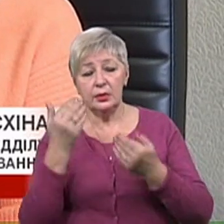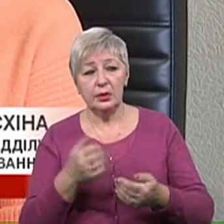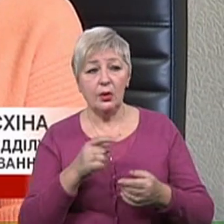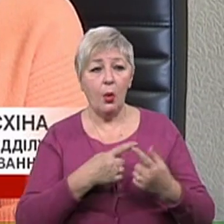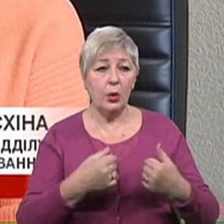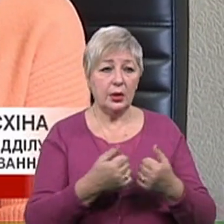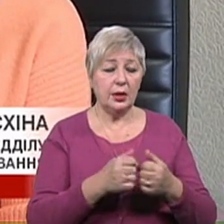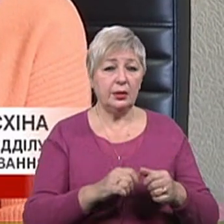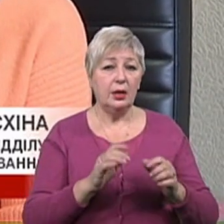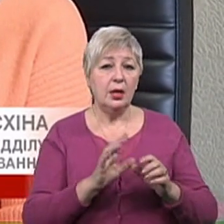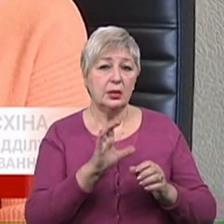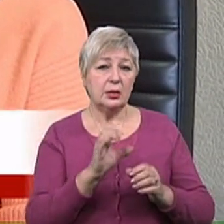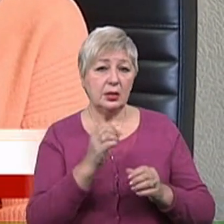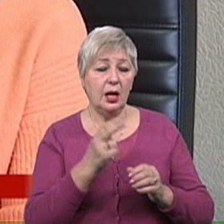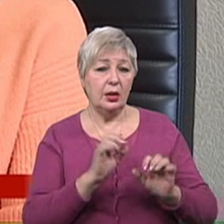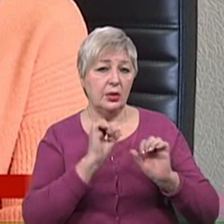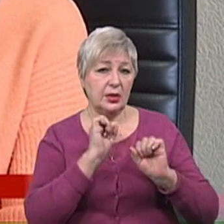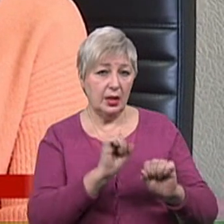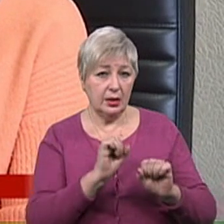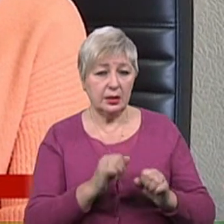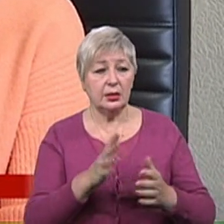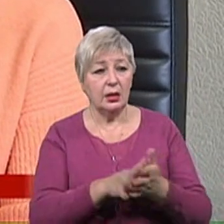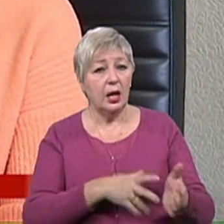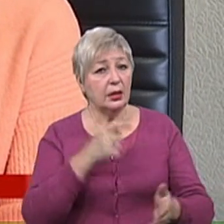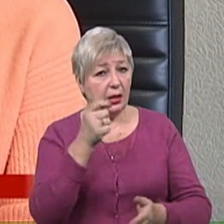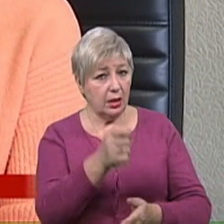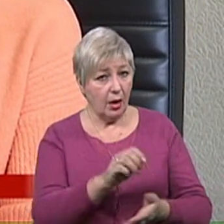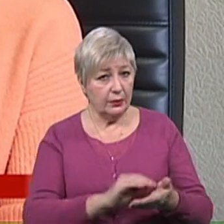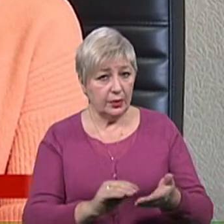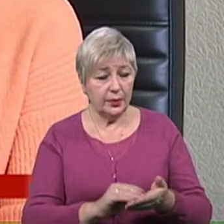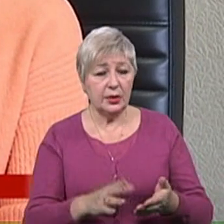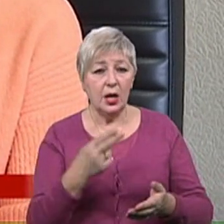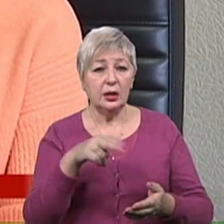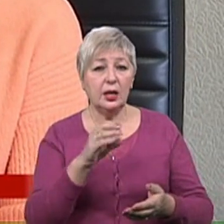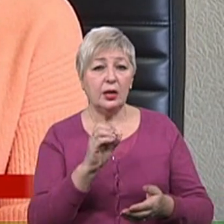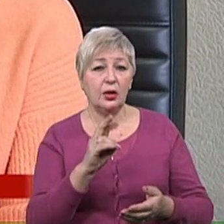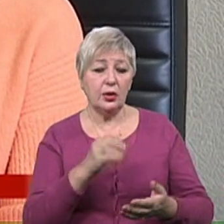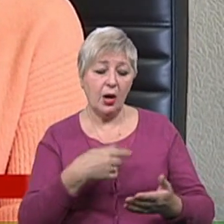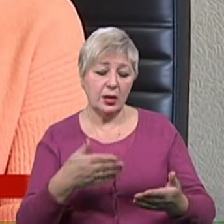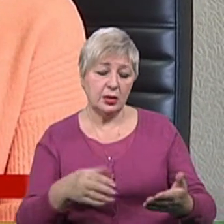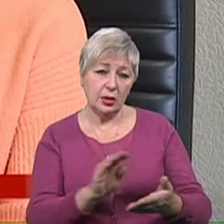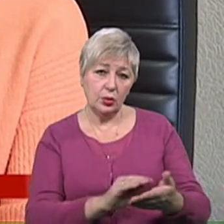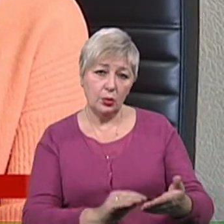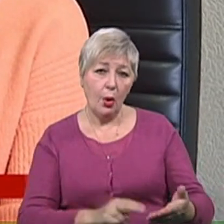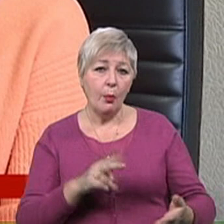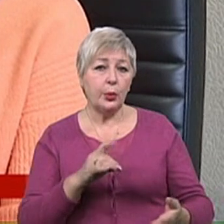захисту населення за місцем проживання, надати заяву, декларацію про доходи